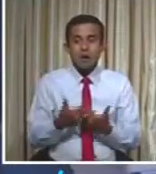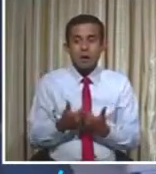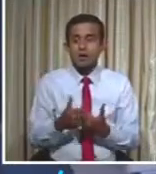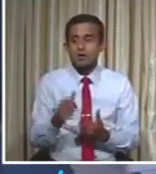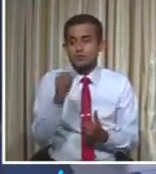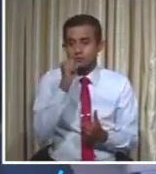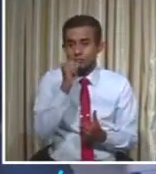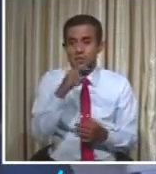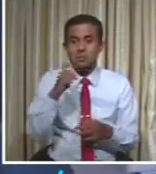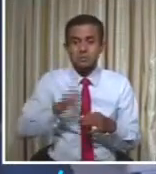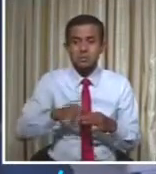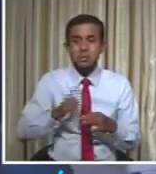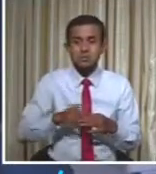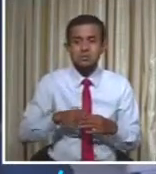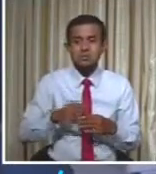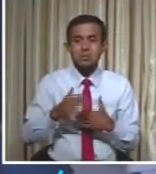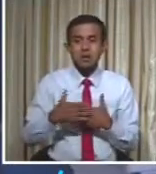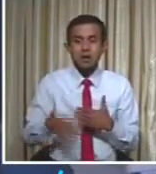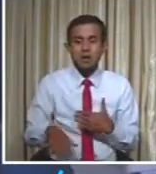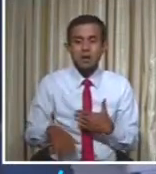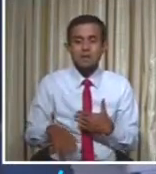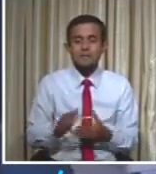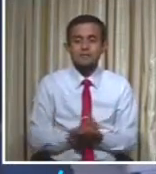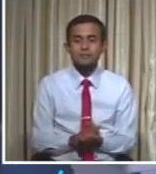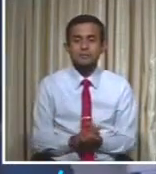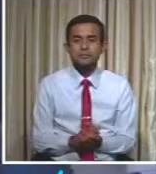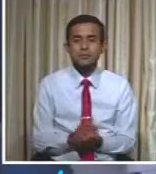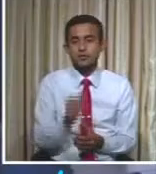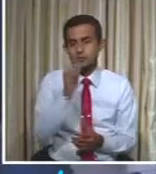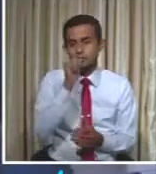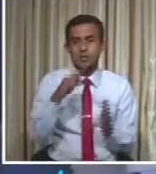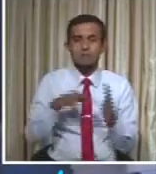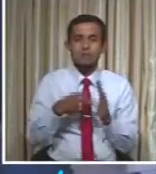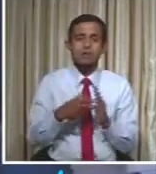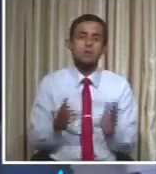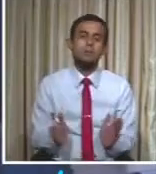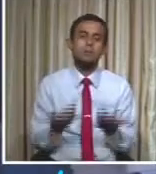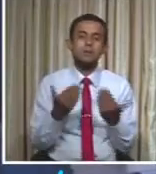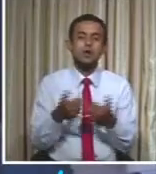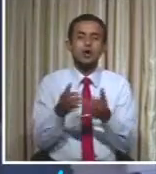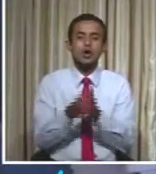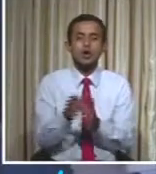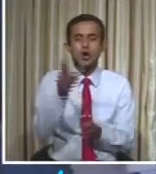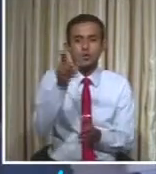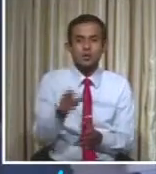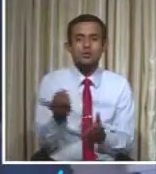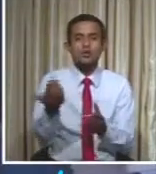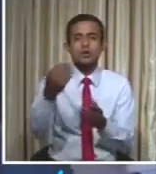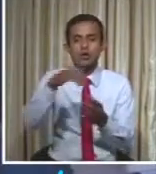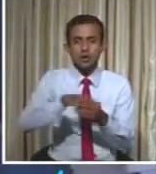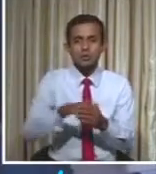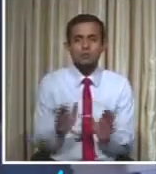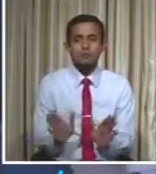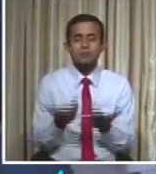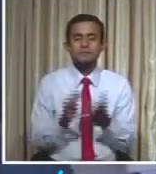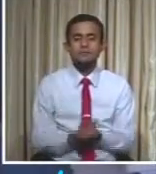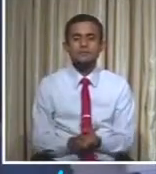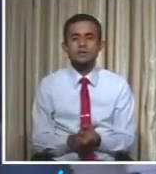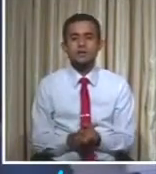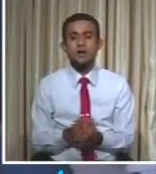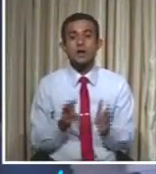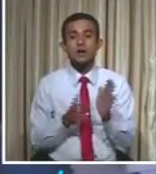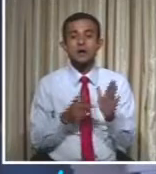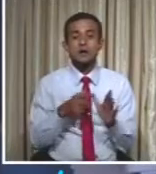වතුර ප්‍රශ්නයට මුහුණ දෙන. ඉතින් ඒ සඳහා ජල ව්‍යාපෘති ක්‍රියාත්මක කරන්න ඔබතුමාගේ විශේෂ මැදිහත් වීම කරන්න